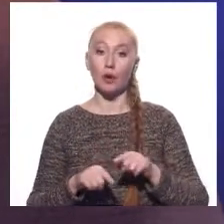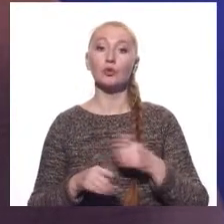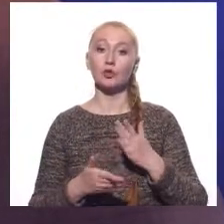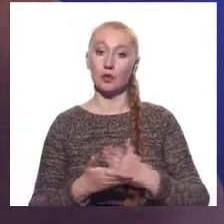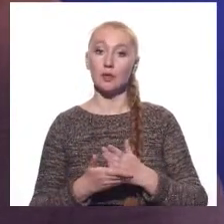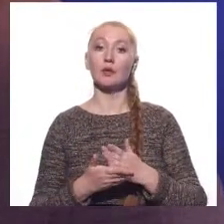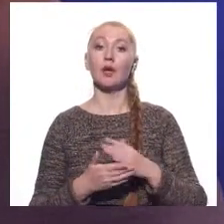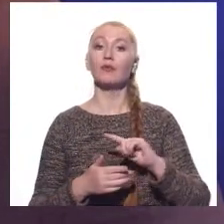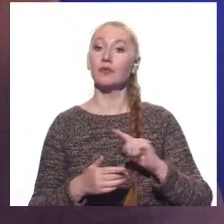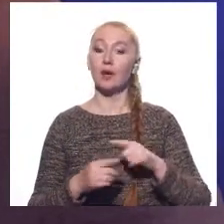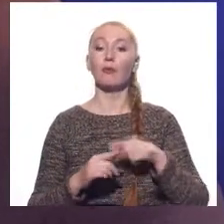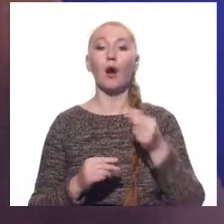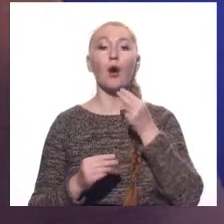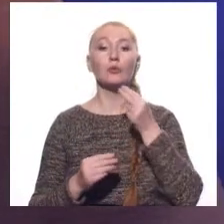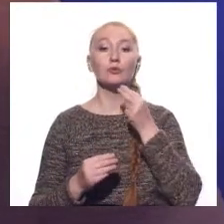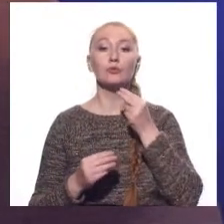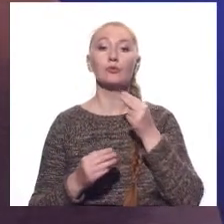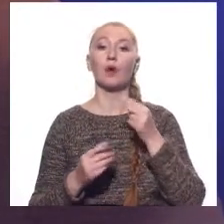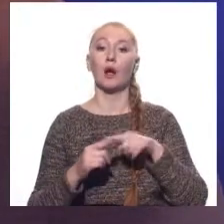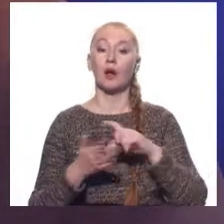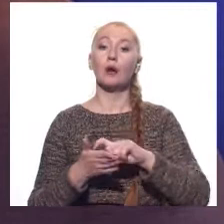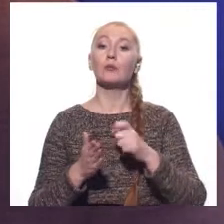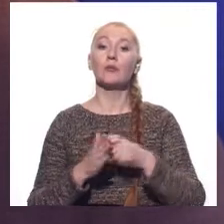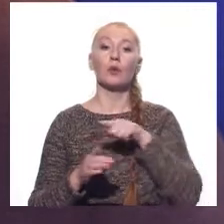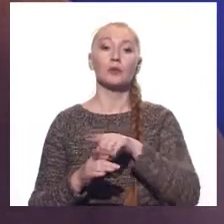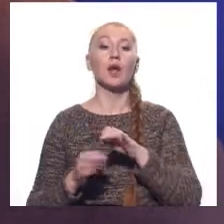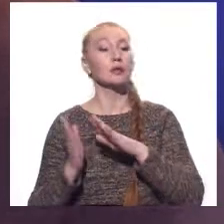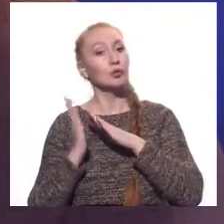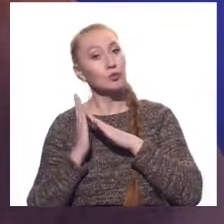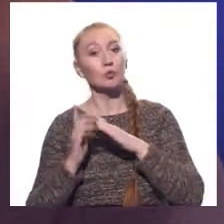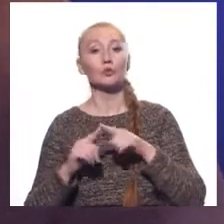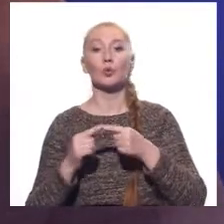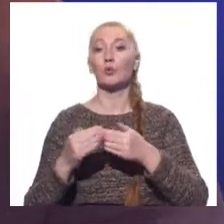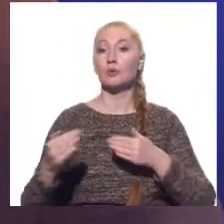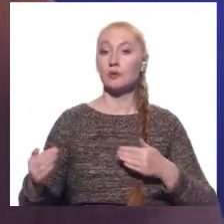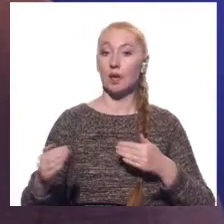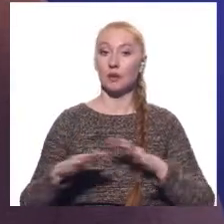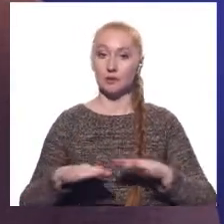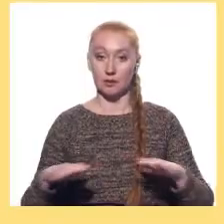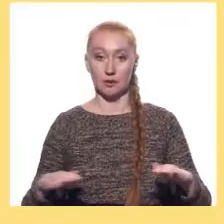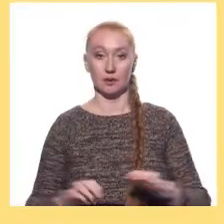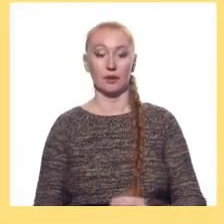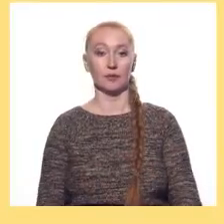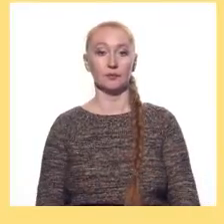є вимоги щодо харчування і приміщень для сну, щодо дистанції дітей.